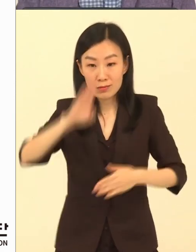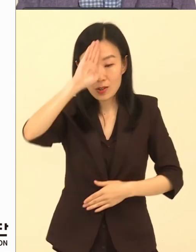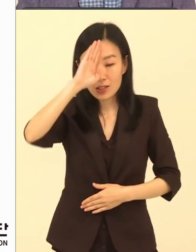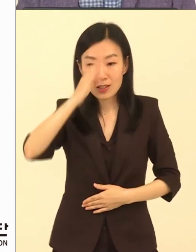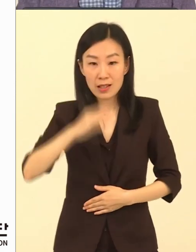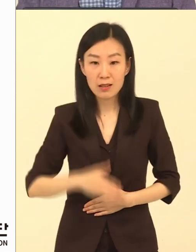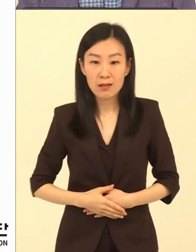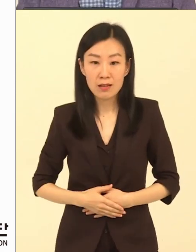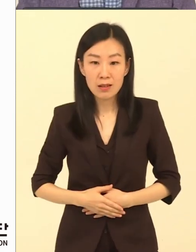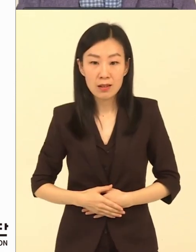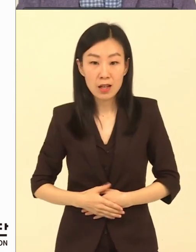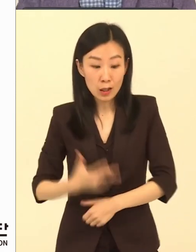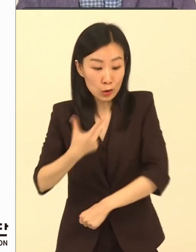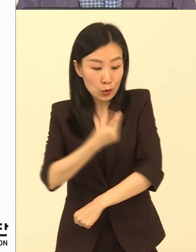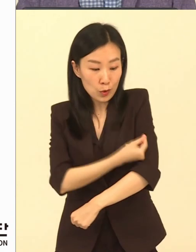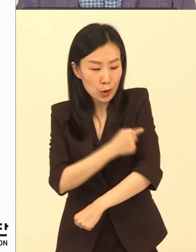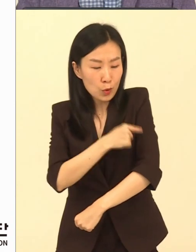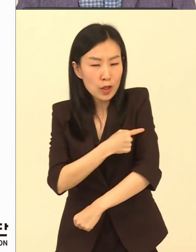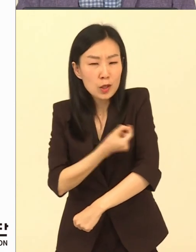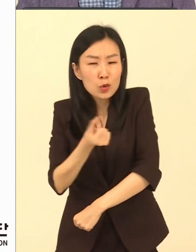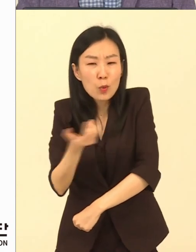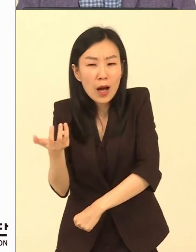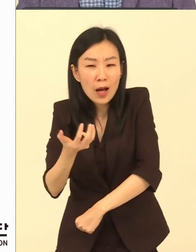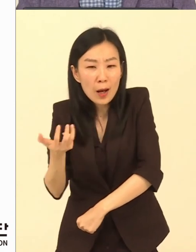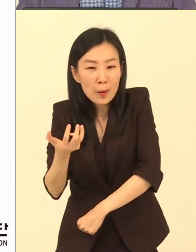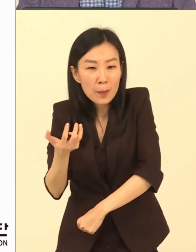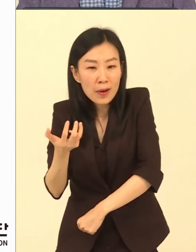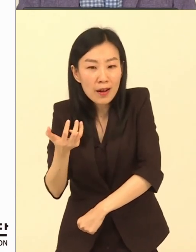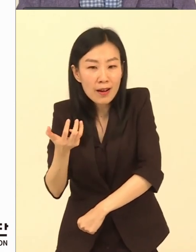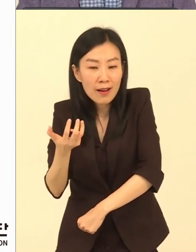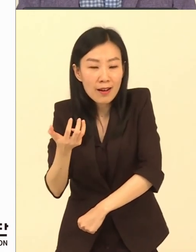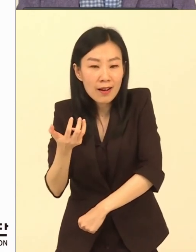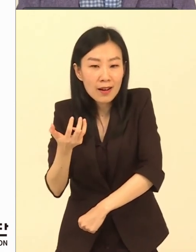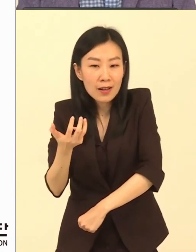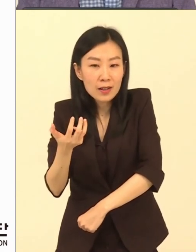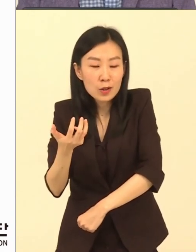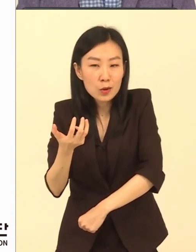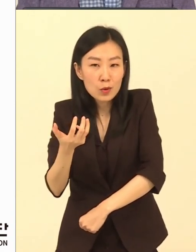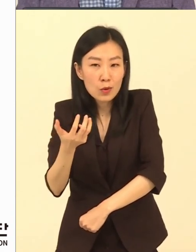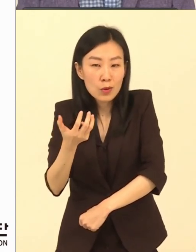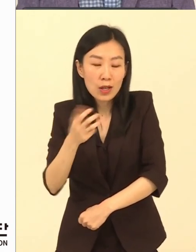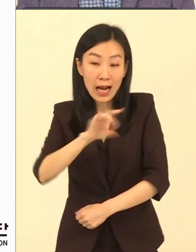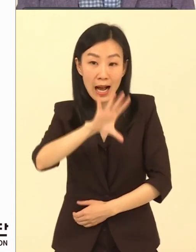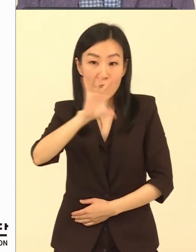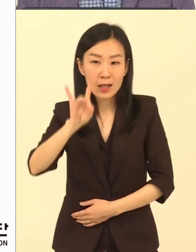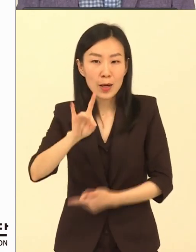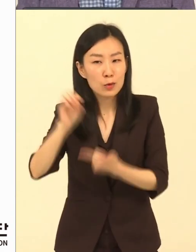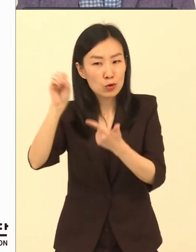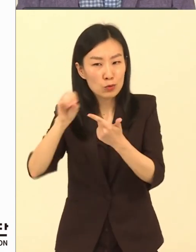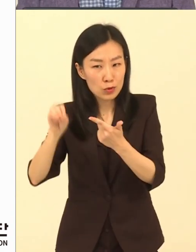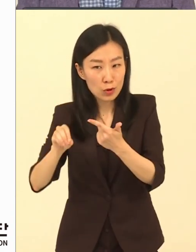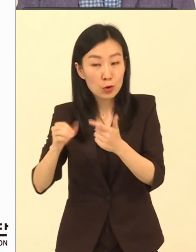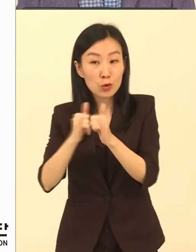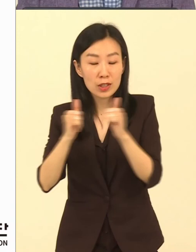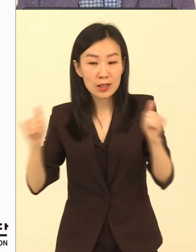접종 부위의 국소 통증이며 6%에서는 좀 더 심한 통증을 느낄 수 있습니다.